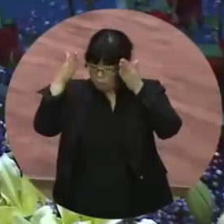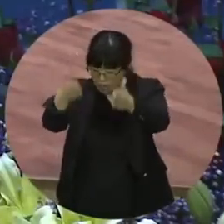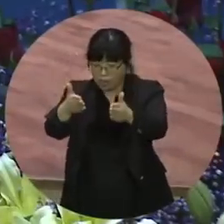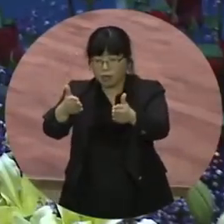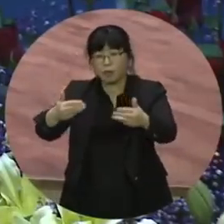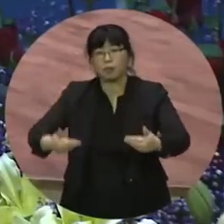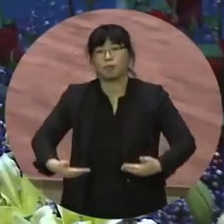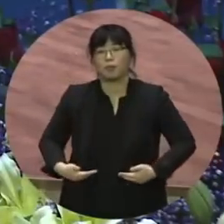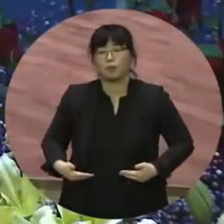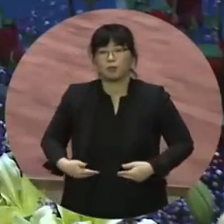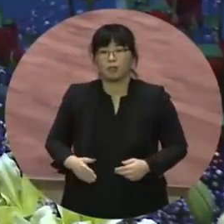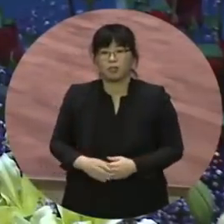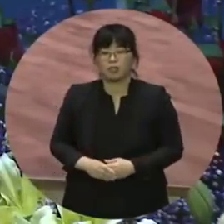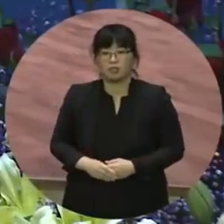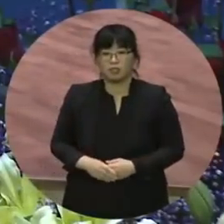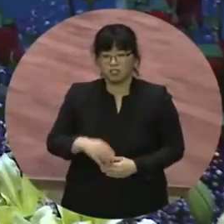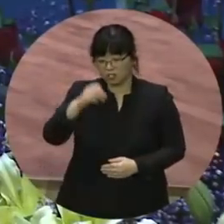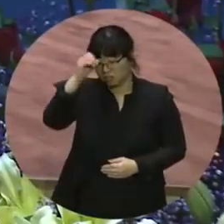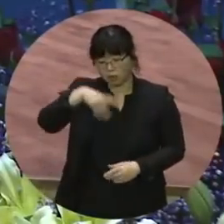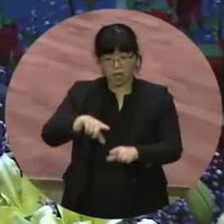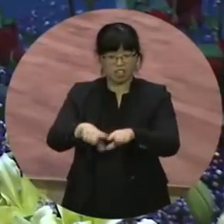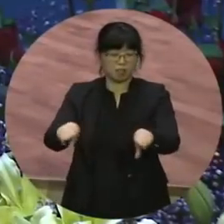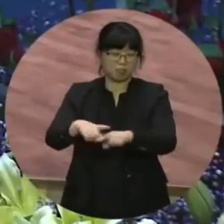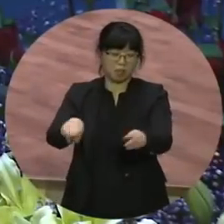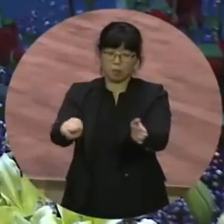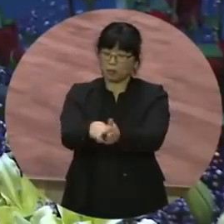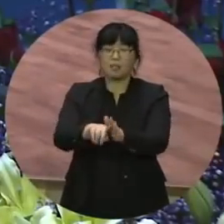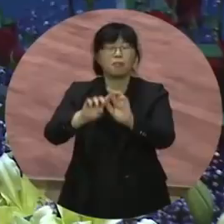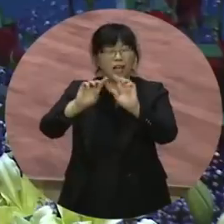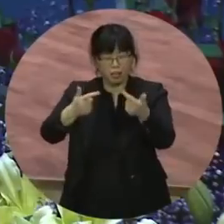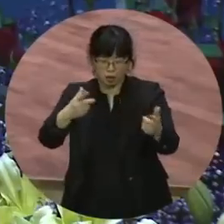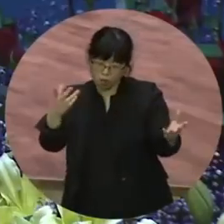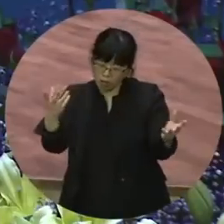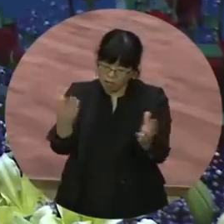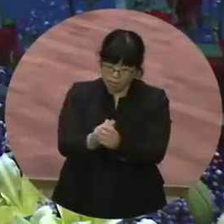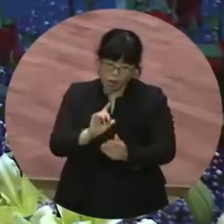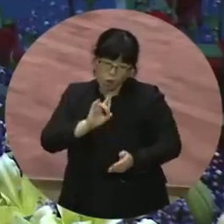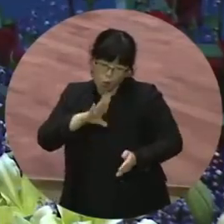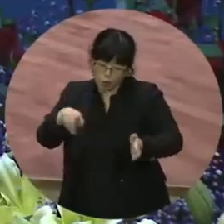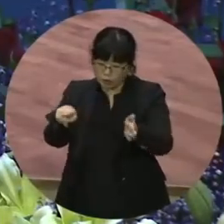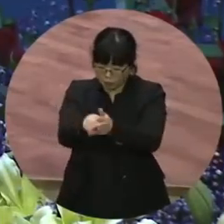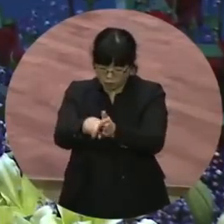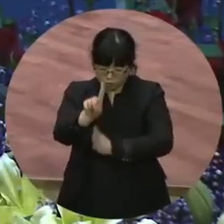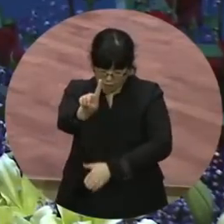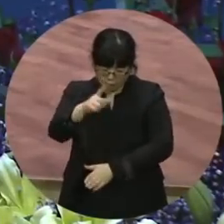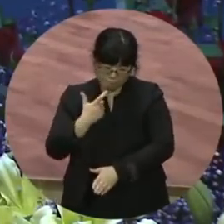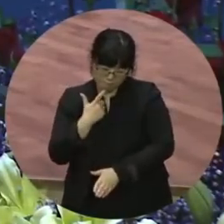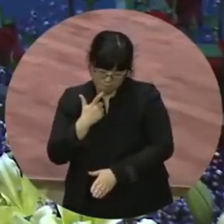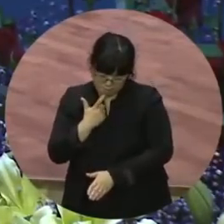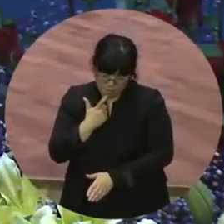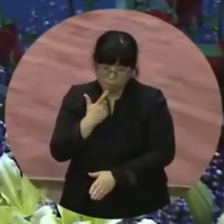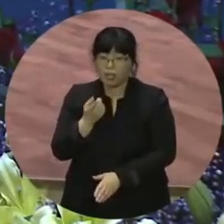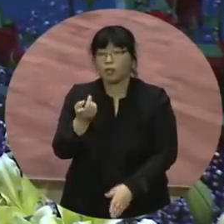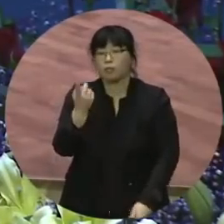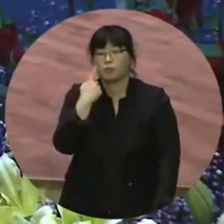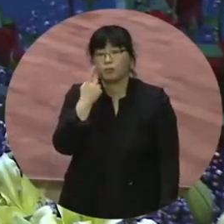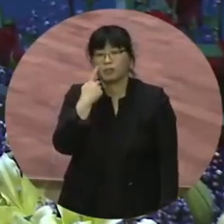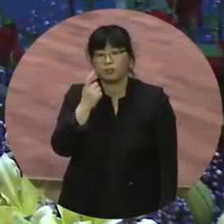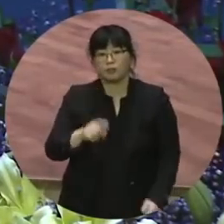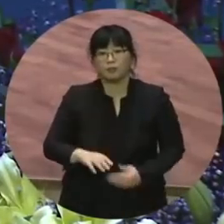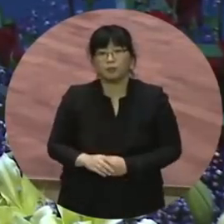되라. 믿음도 그냥 믿음 아니다. 오직 믿음 되라. 아멘. 오직이라 오직 오직이 돼야